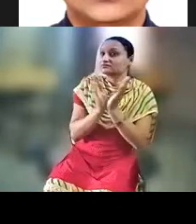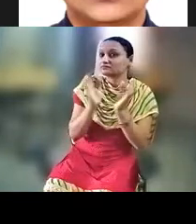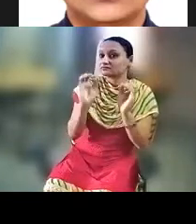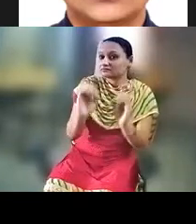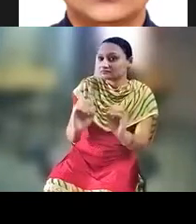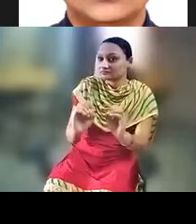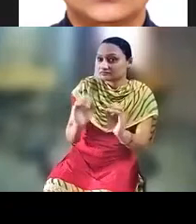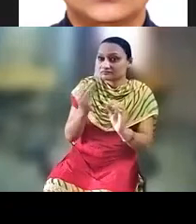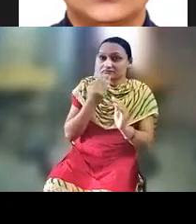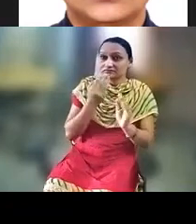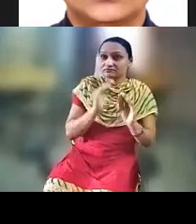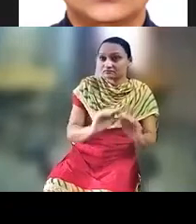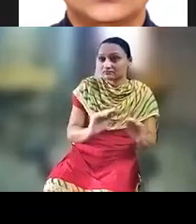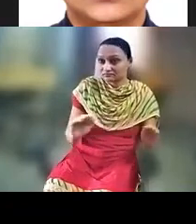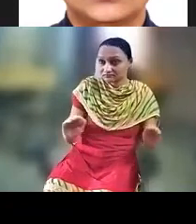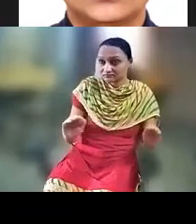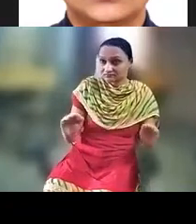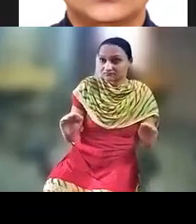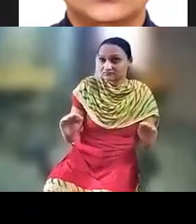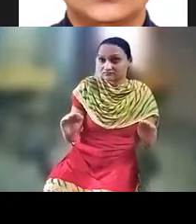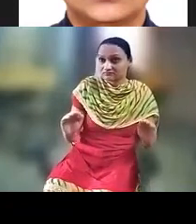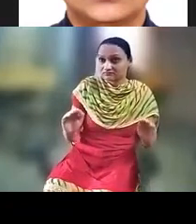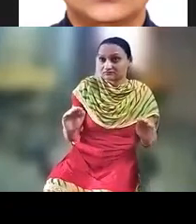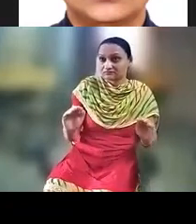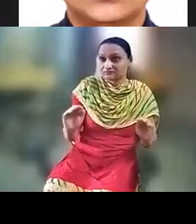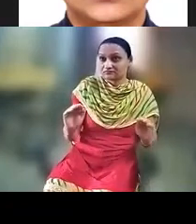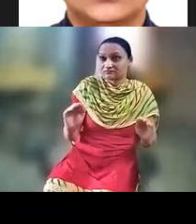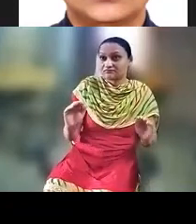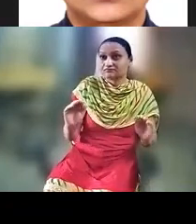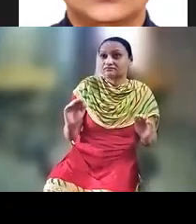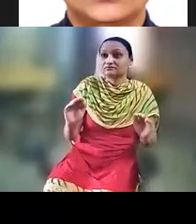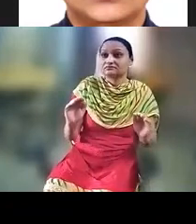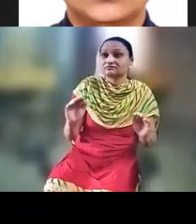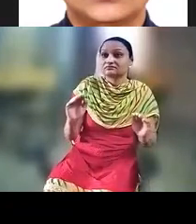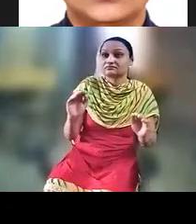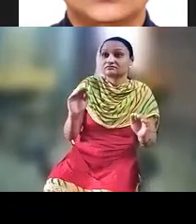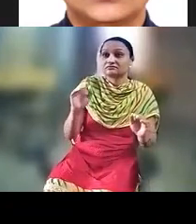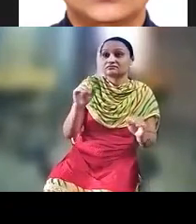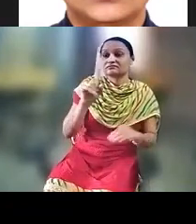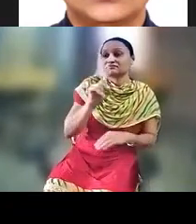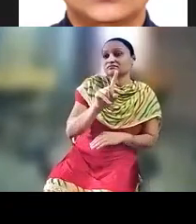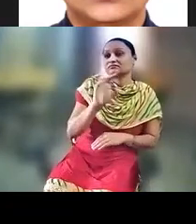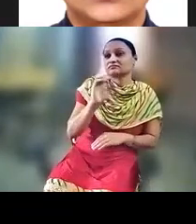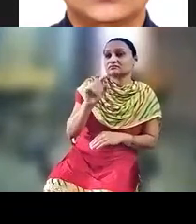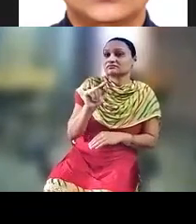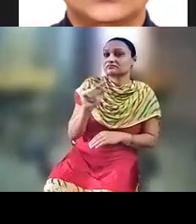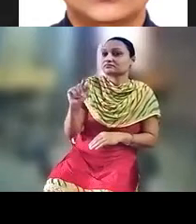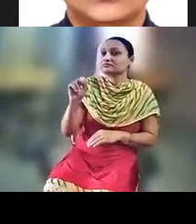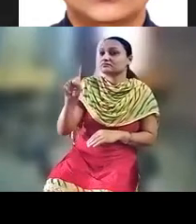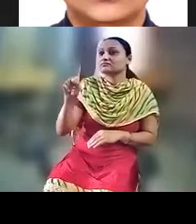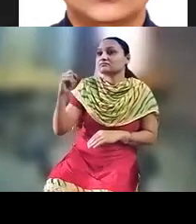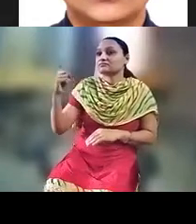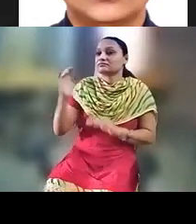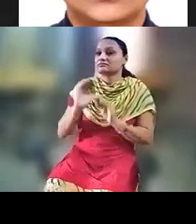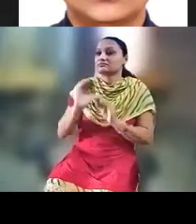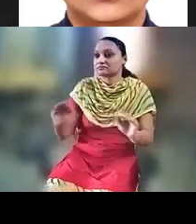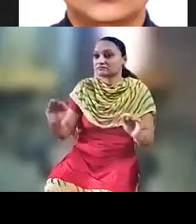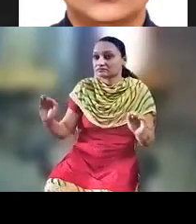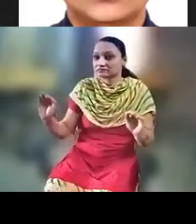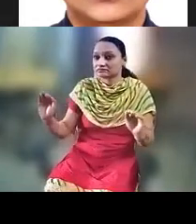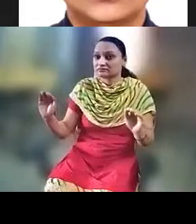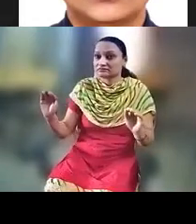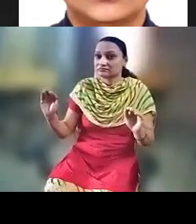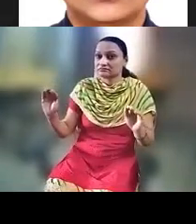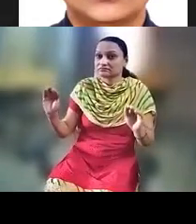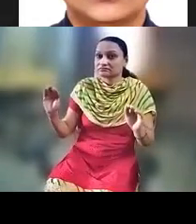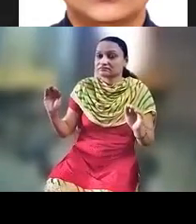चिल्ड्रन एंड टीन्स हु आर ओवरवेट और ओबीज, 10 से 17 साल के बच्चे। सो अगेन पैंडेमिक के